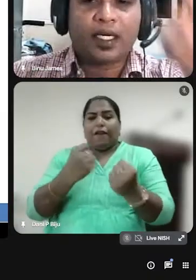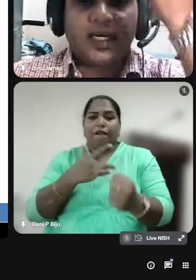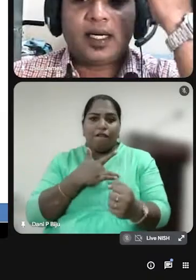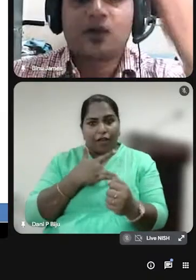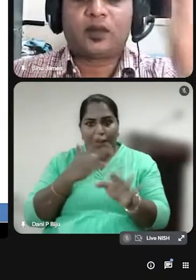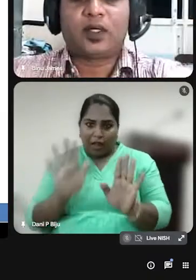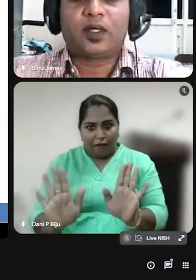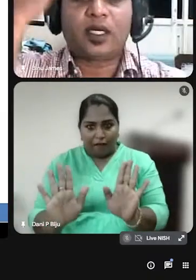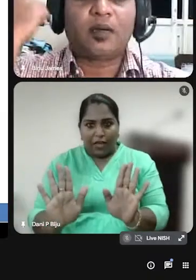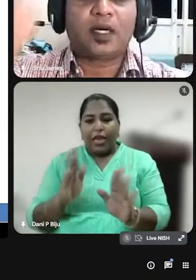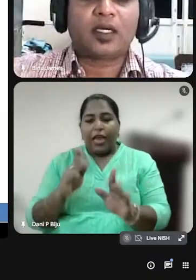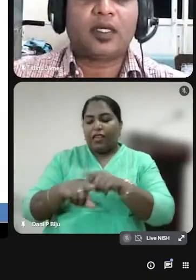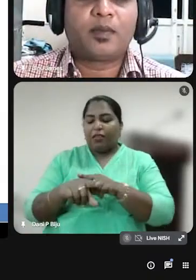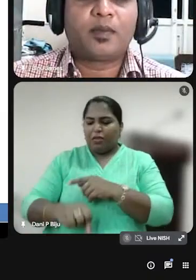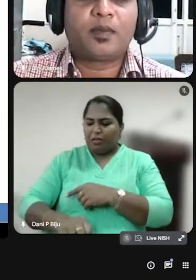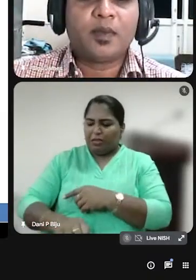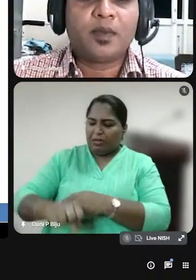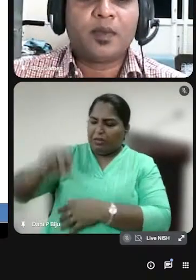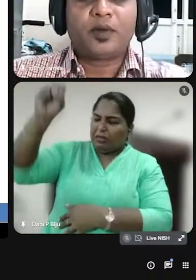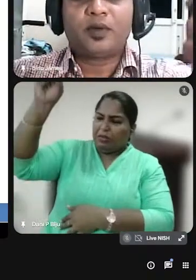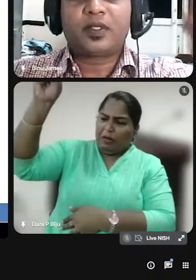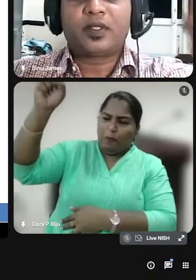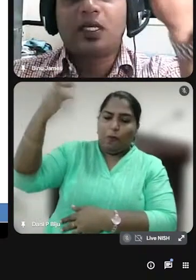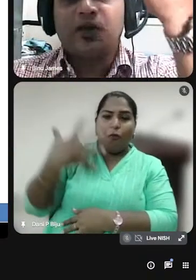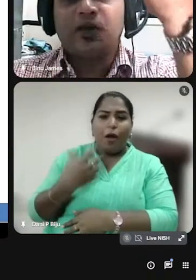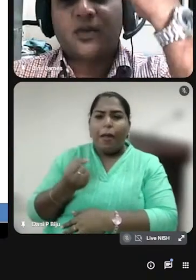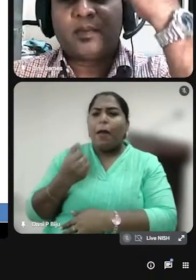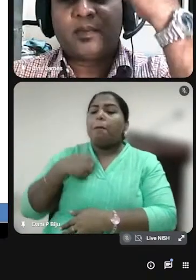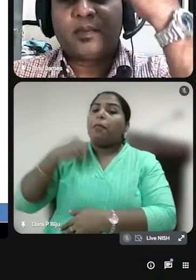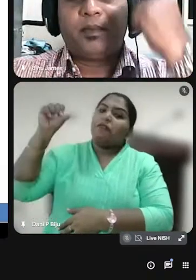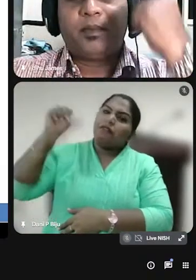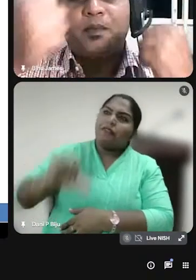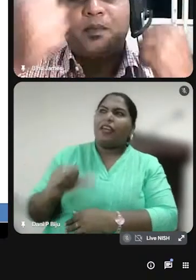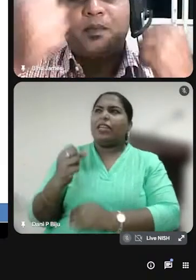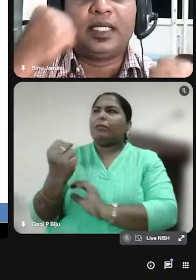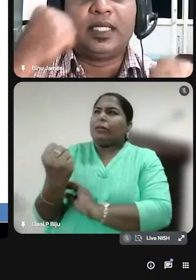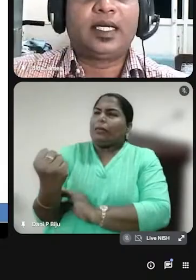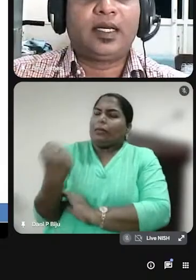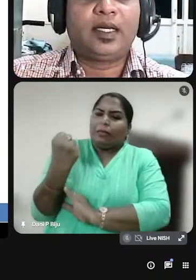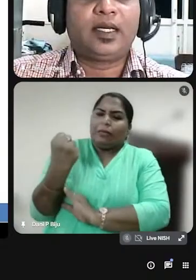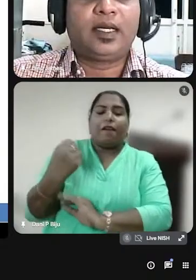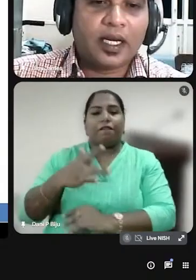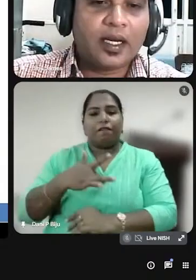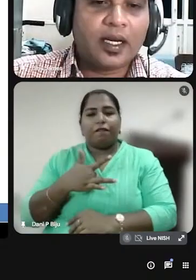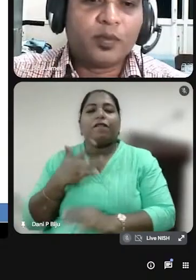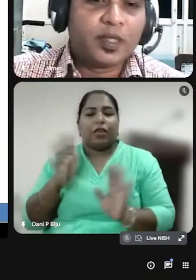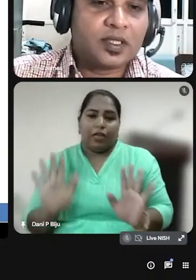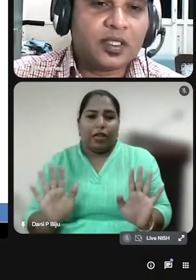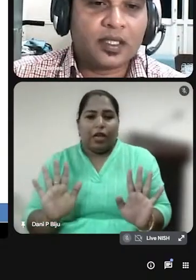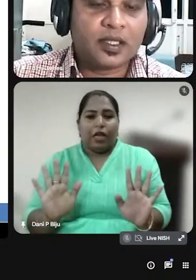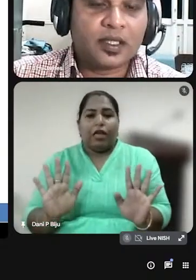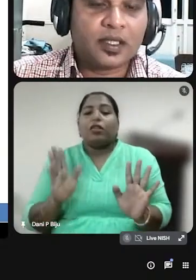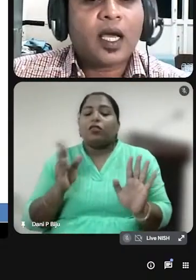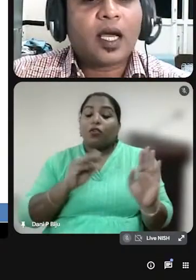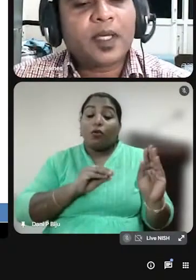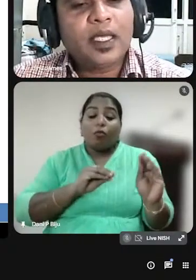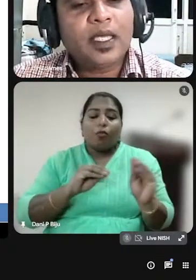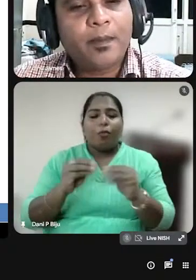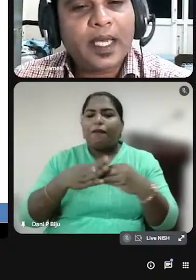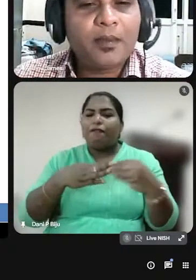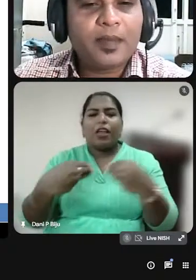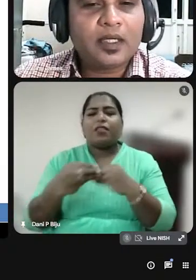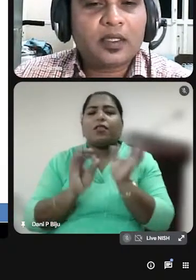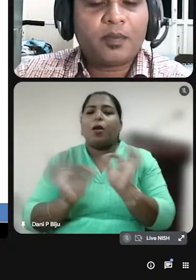ഇപ്പൊ നമ്മൾ കൈ എടുക്കണമെന്ന് നമുക്ക് ഇങ്ങനെ മടക്കുന്നതിന് പകരം ഒരു ബലം പിടിച്ചിട്ടായിരിക്കും ഓരോ എല്ലാ മൂവ്മെന്റ്സും ചെയ്യും. അപ്പൊ